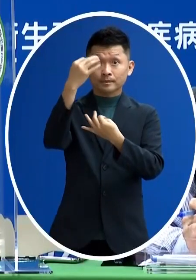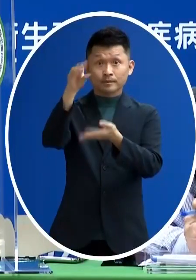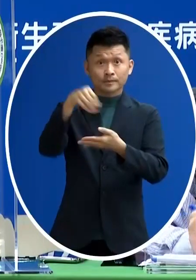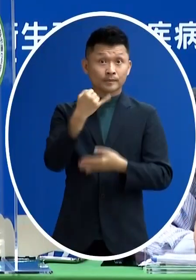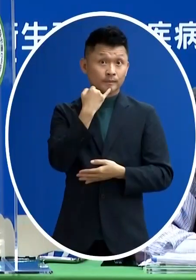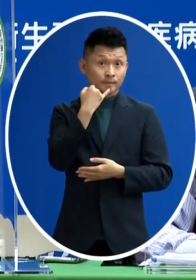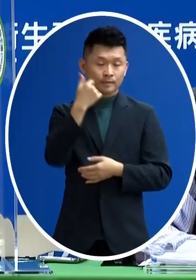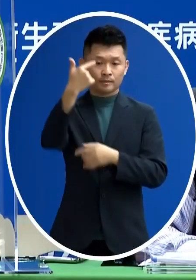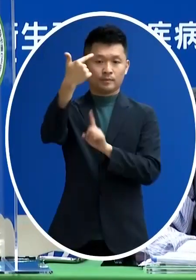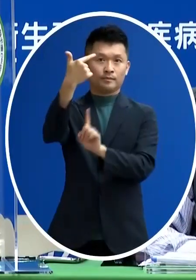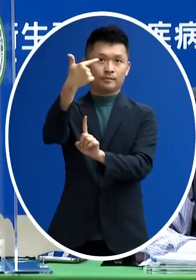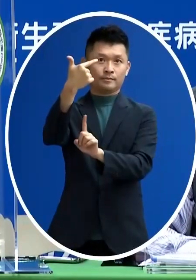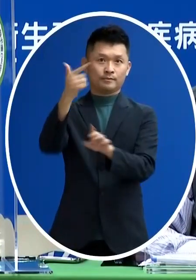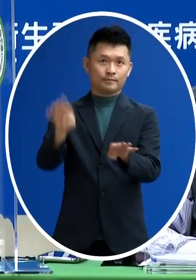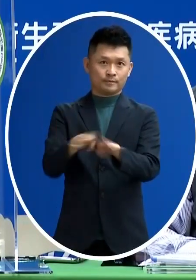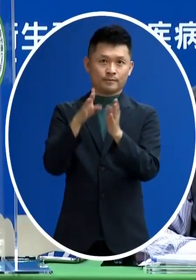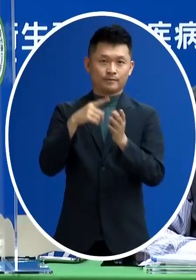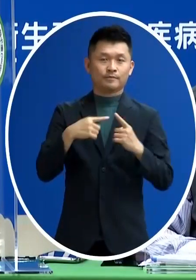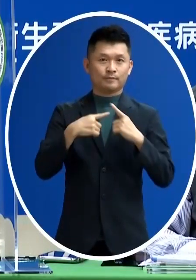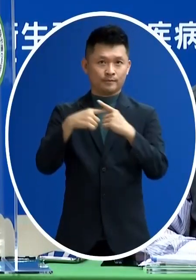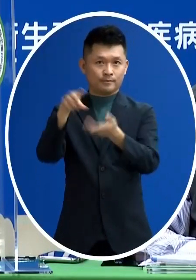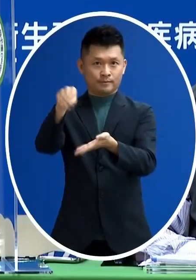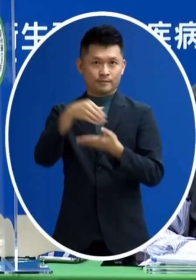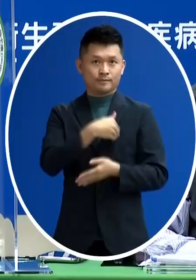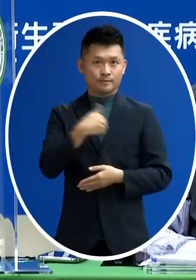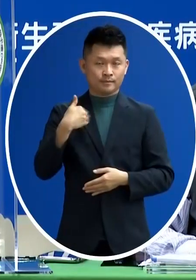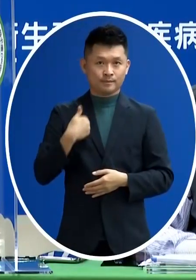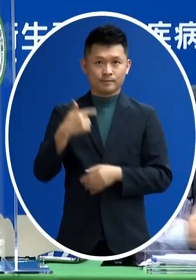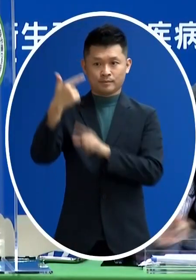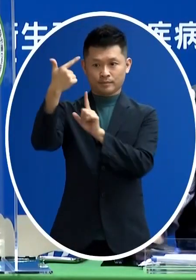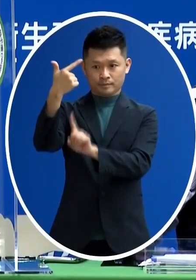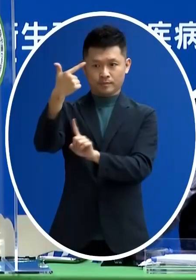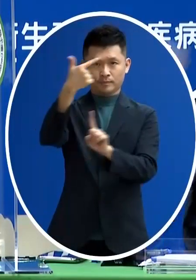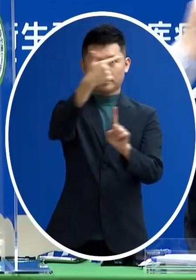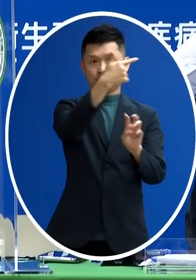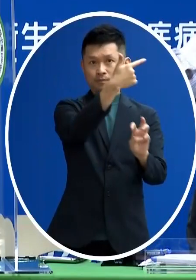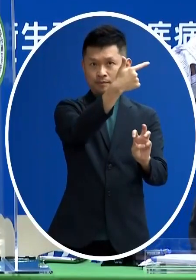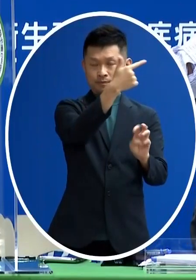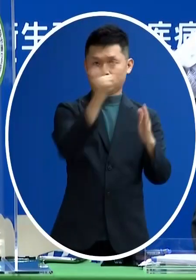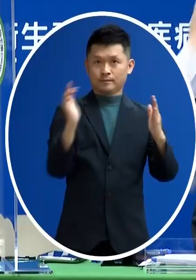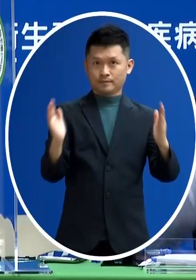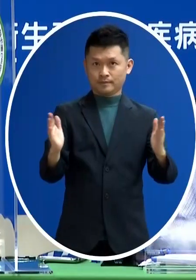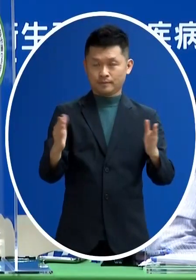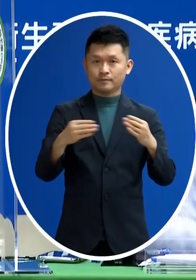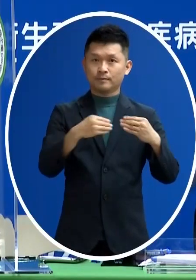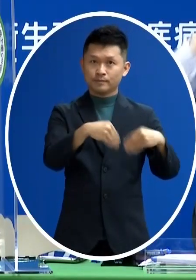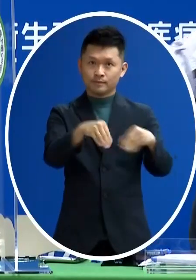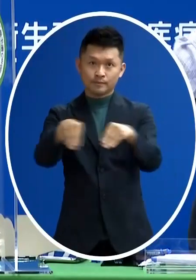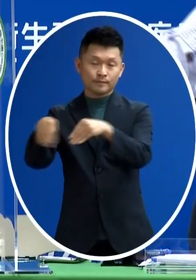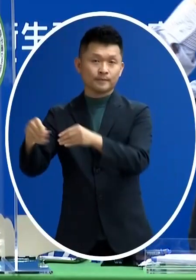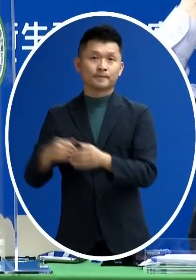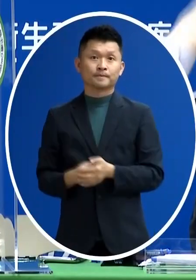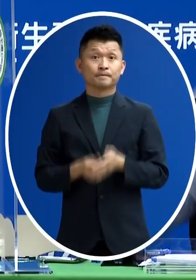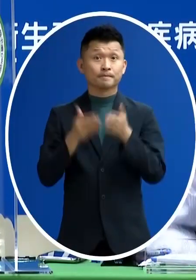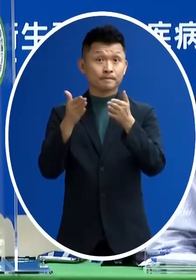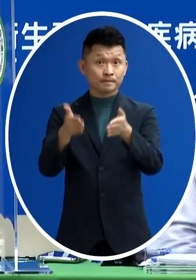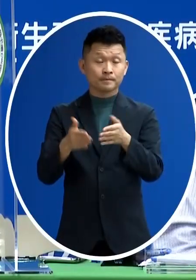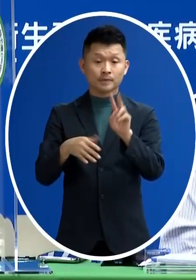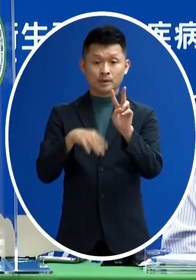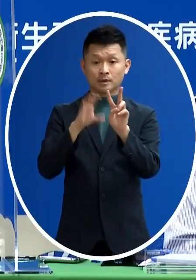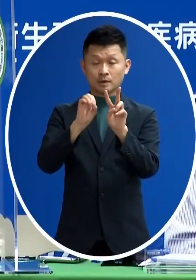是6月1号，那我们暂定再发到6月30号，那我们对象是